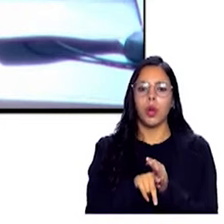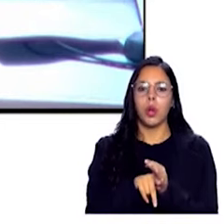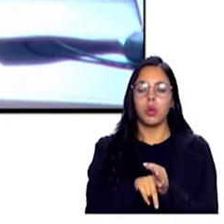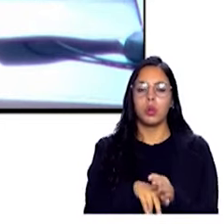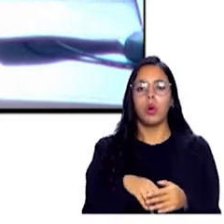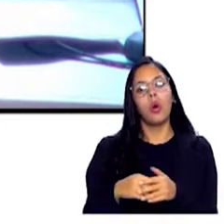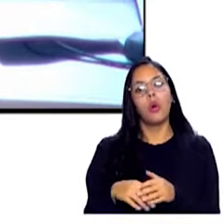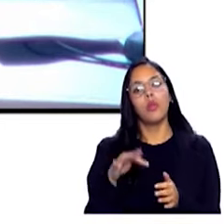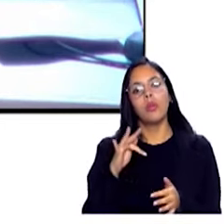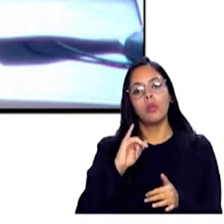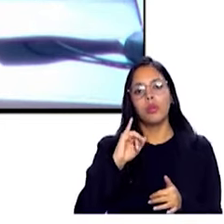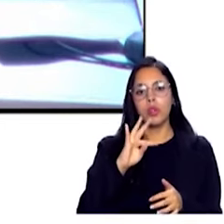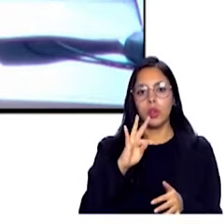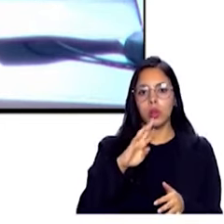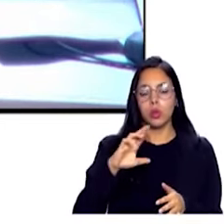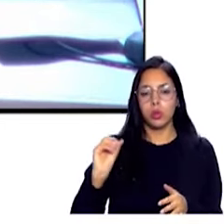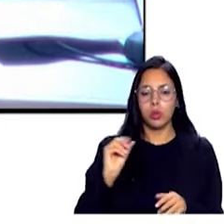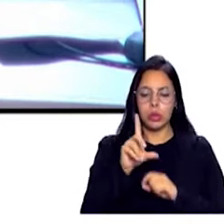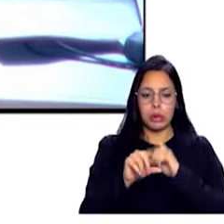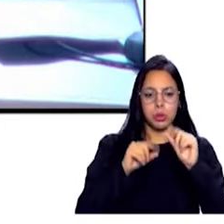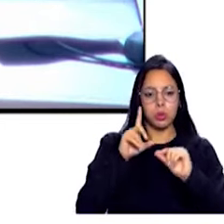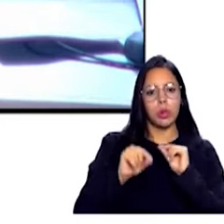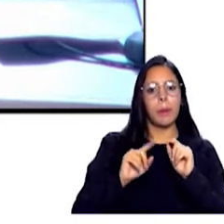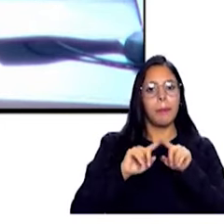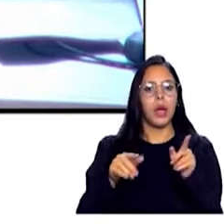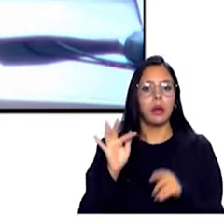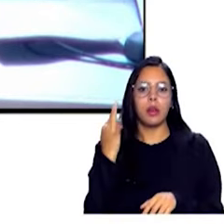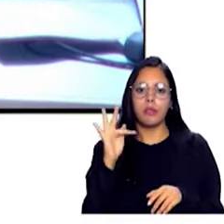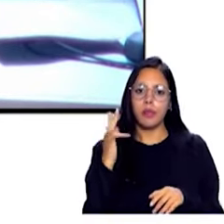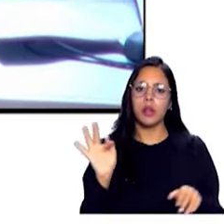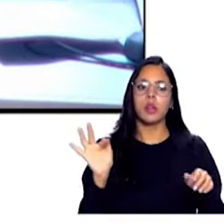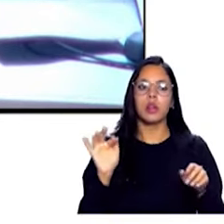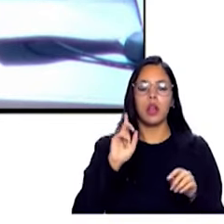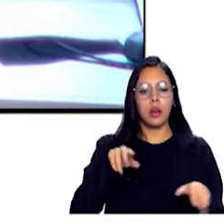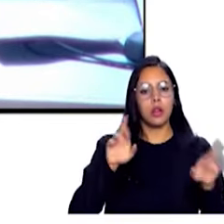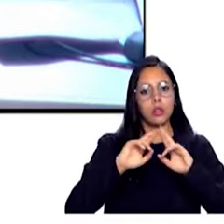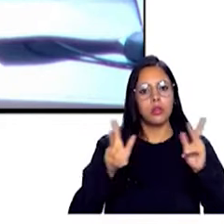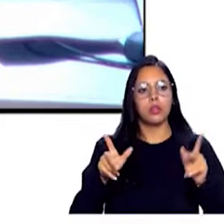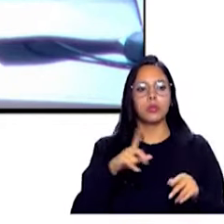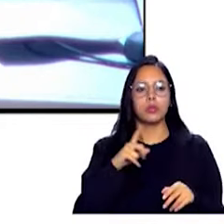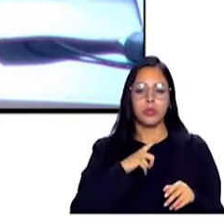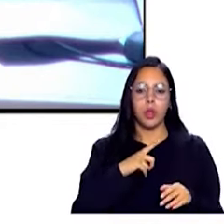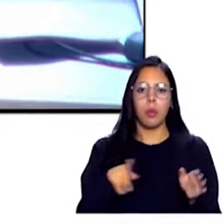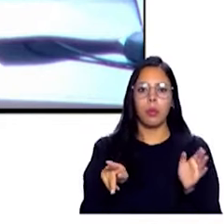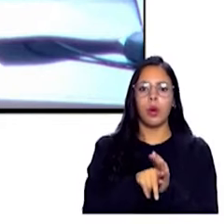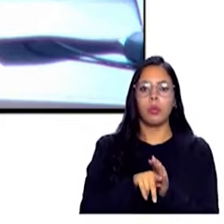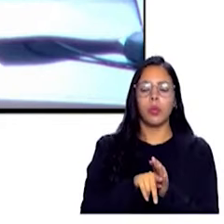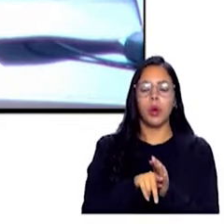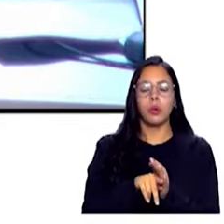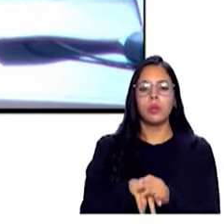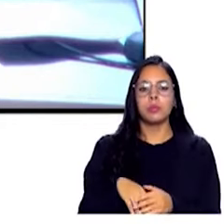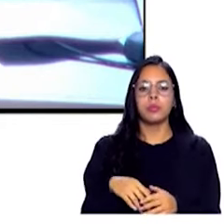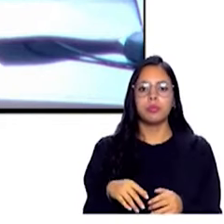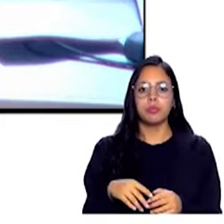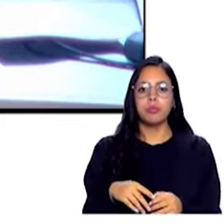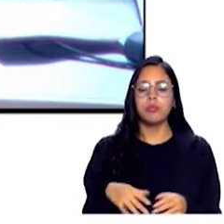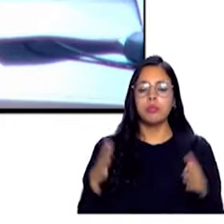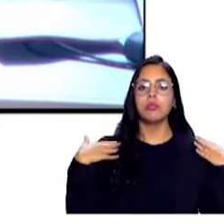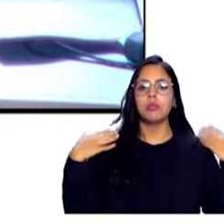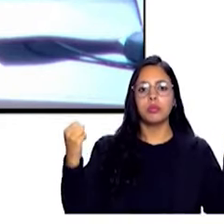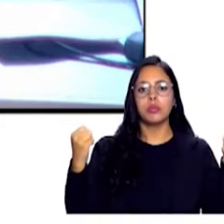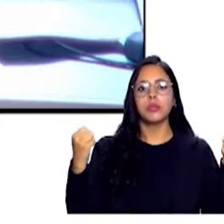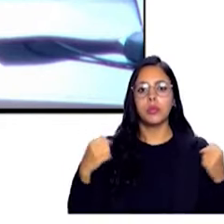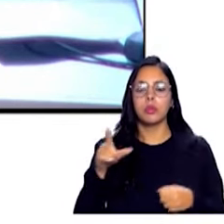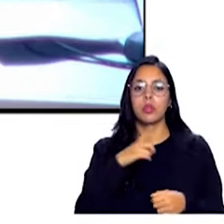belgique ET je vous ai mis une citation d'un d'un magistrat belge qui insiste sur le fait que en France la